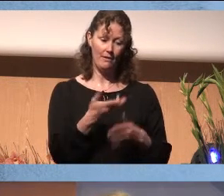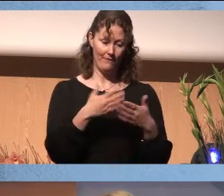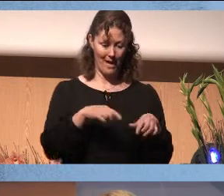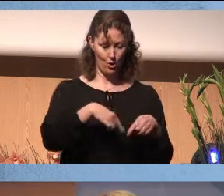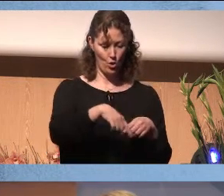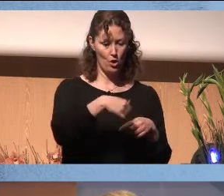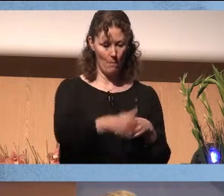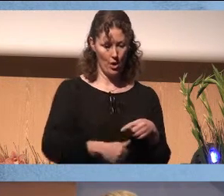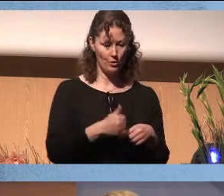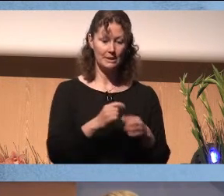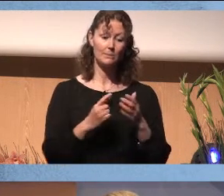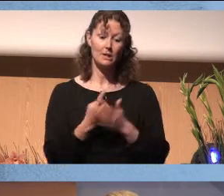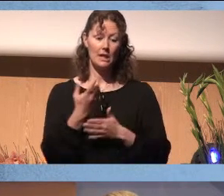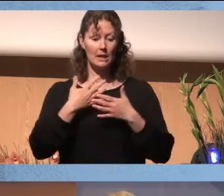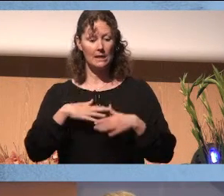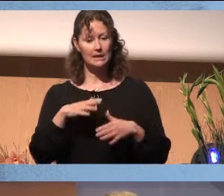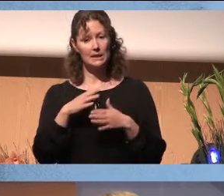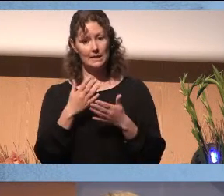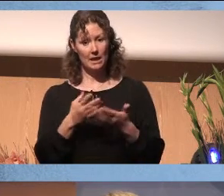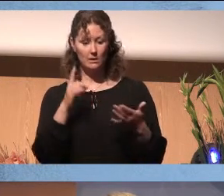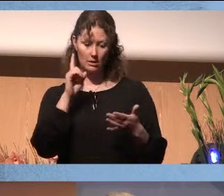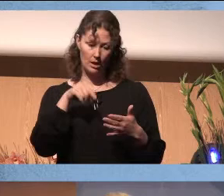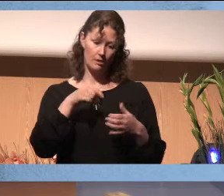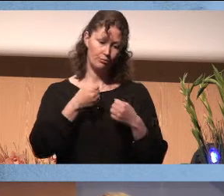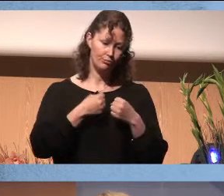kan spesialisthelsetjenesten begynne å rulle ut